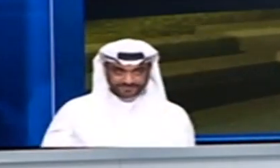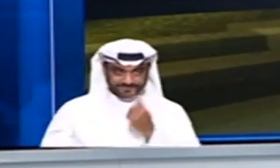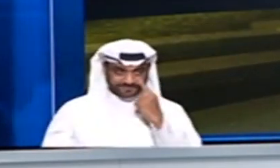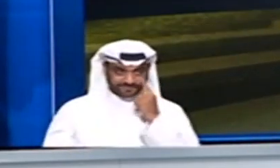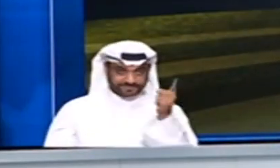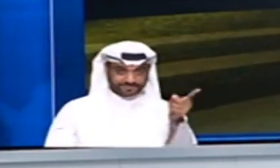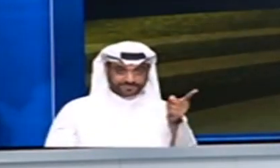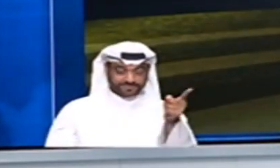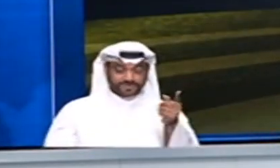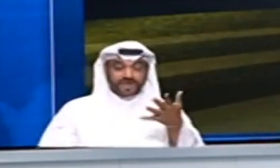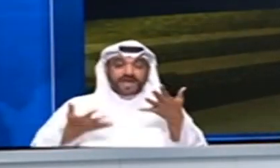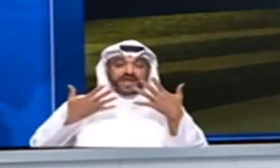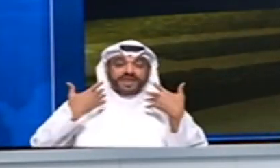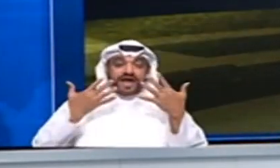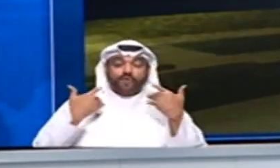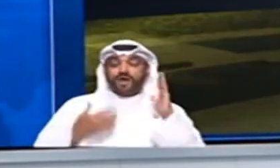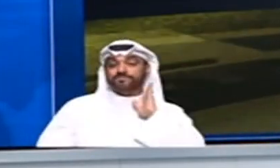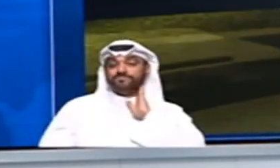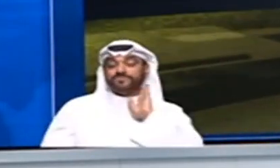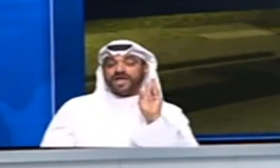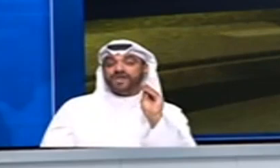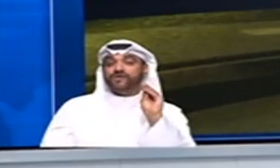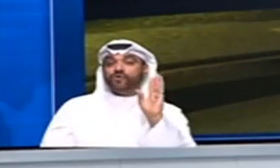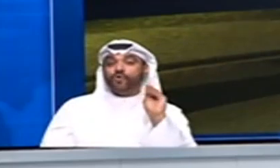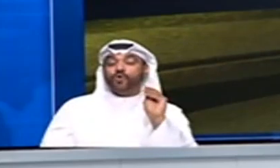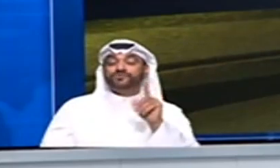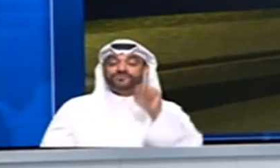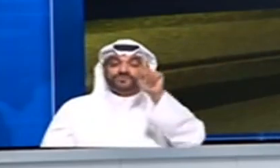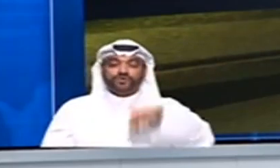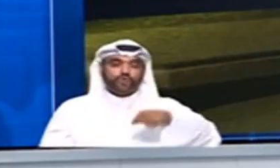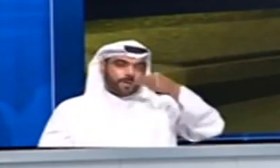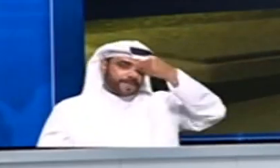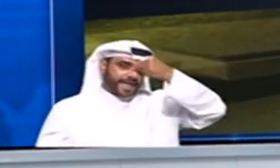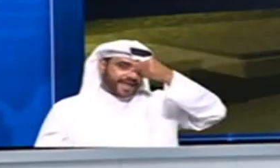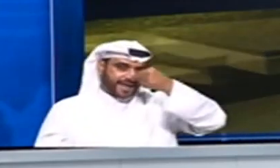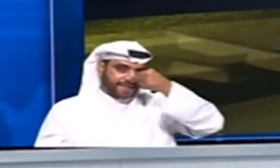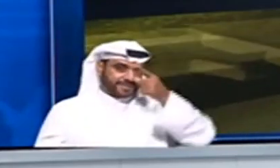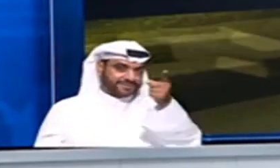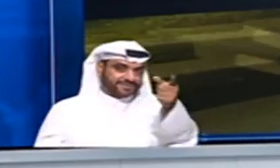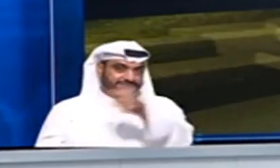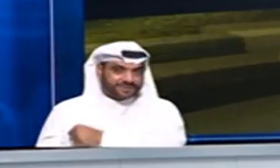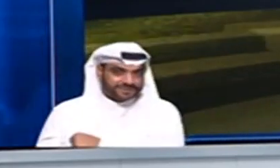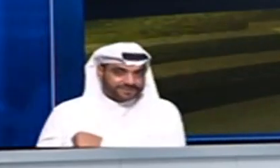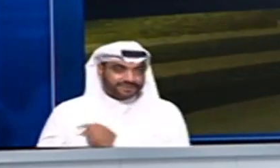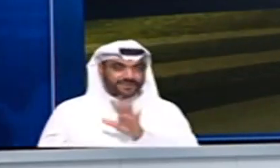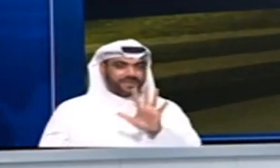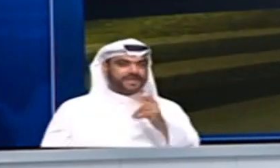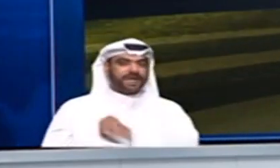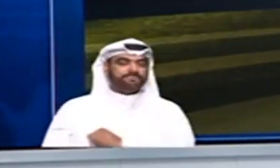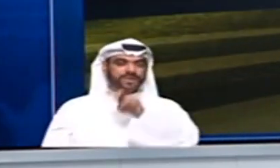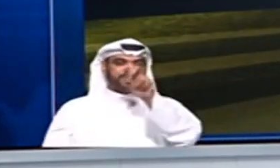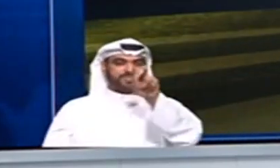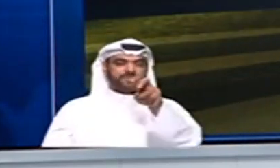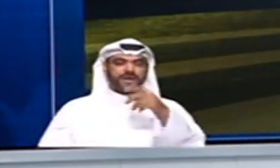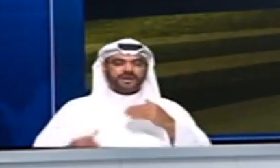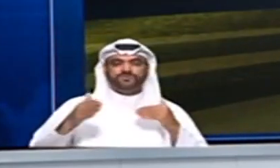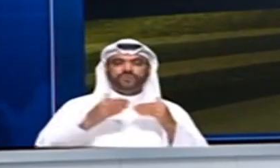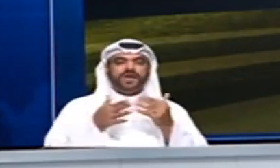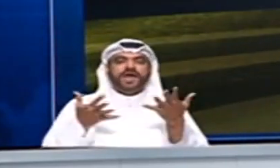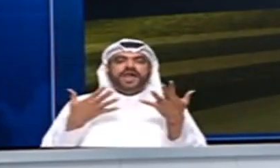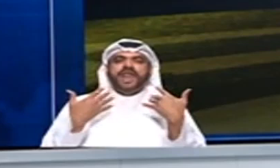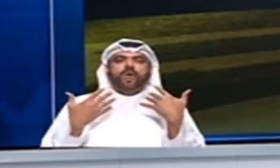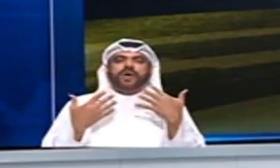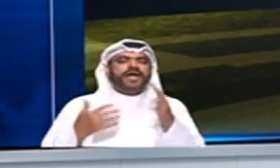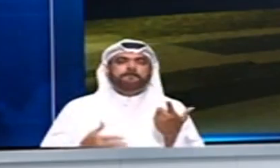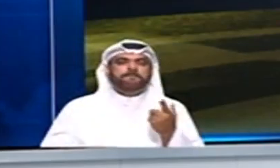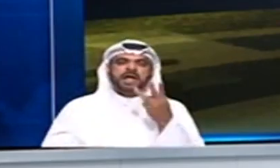الكوس يكون ملحوظ أكثر في يوم الخميس، رياح متقلبة الاتجاه إلى جنوبية شرقية من 8 إلى 30 كيلومتر في الساعة، وفي فرص لتراجع